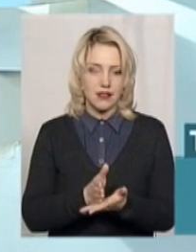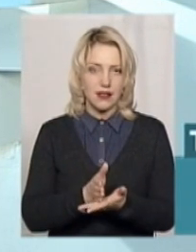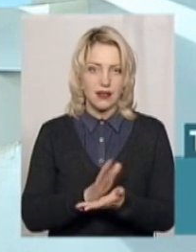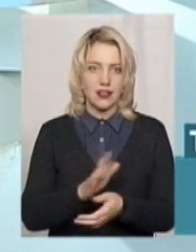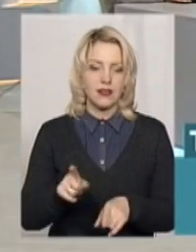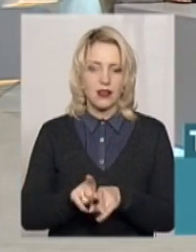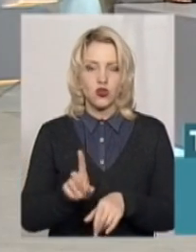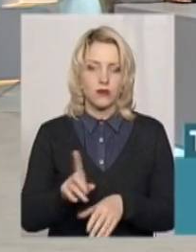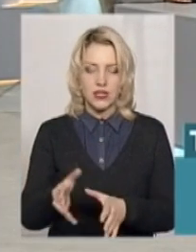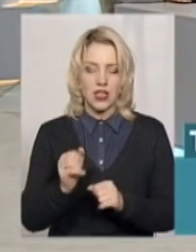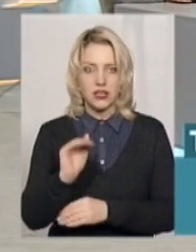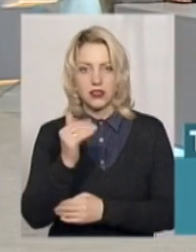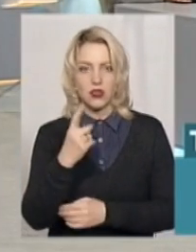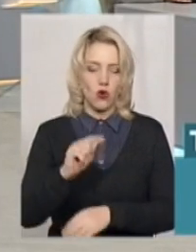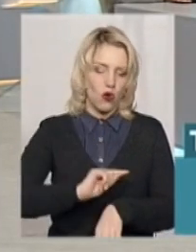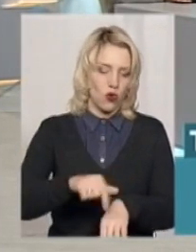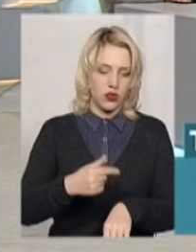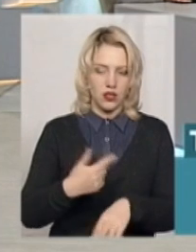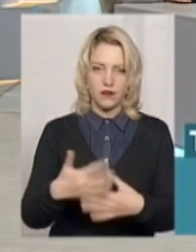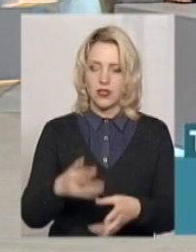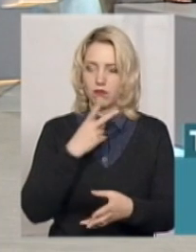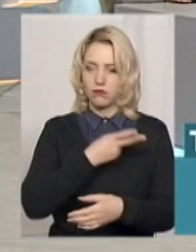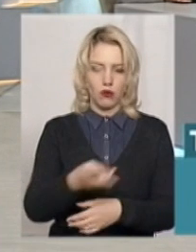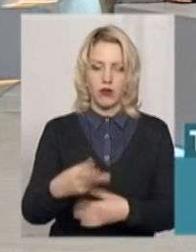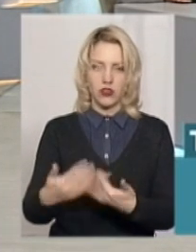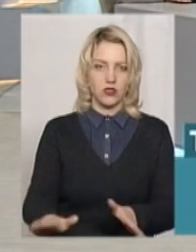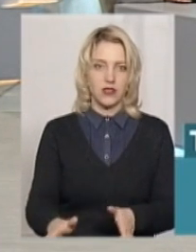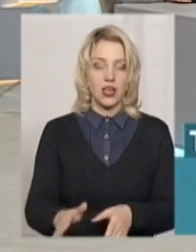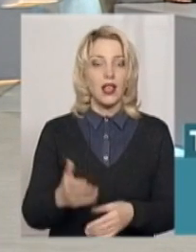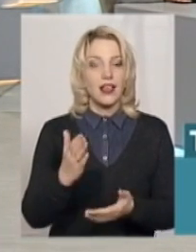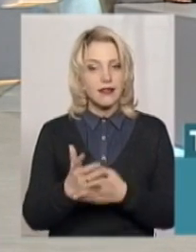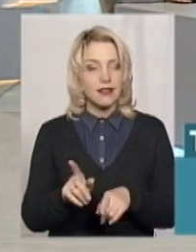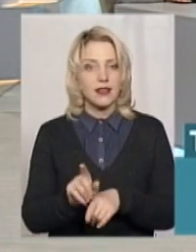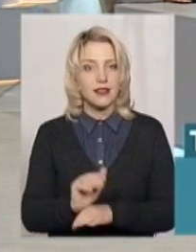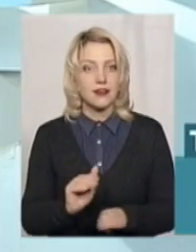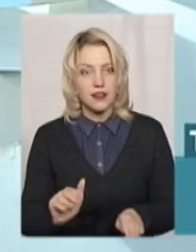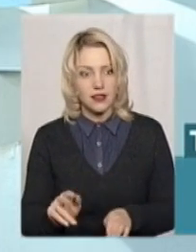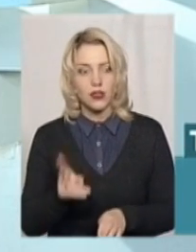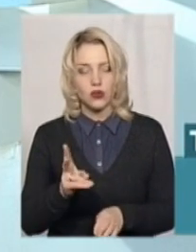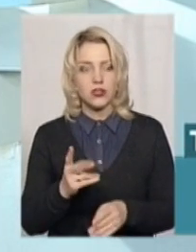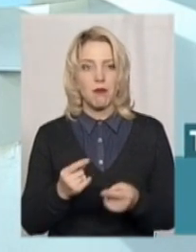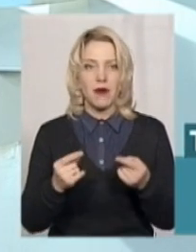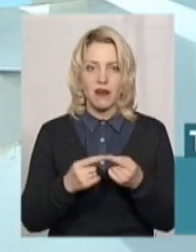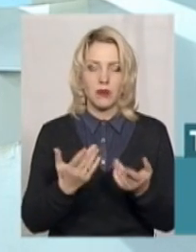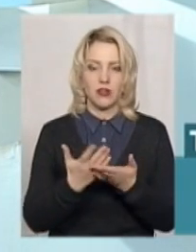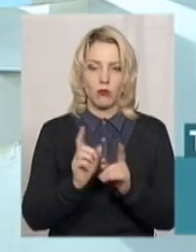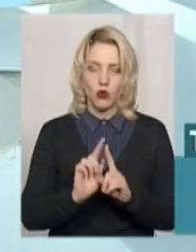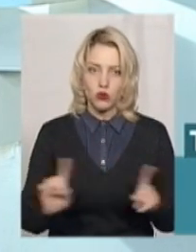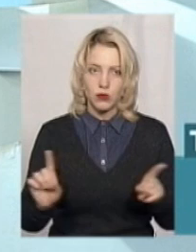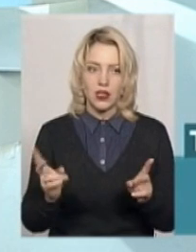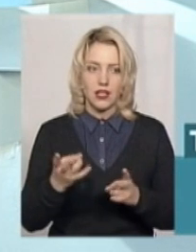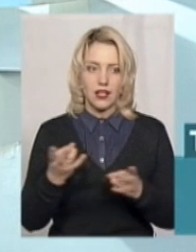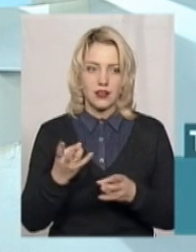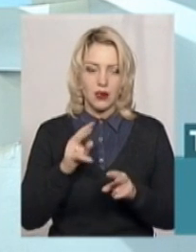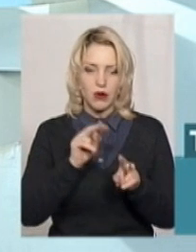не так, що ми взяли дитину на одну годину і все вже побачили. Бувають діти з певними такими особливостями, яких